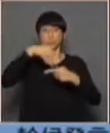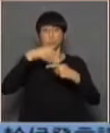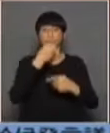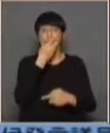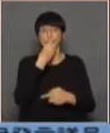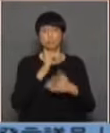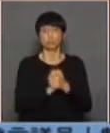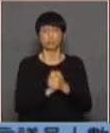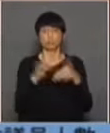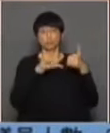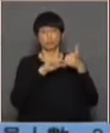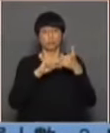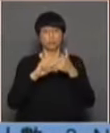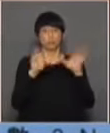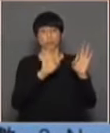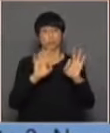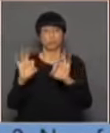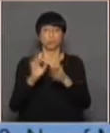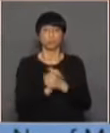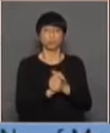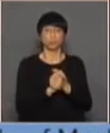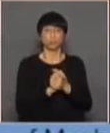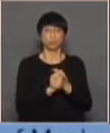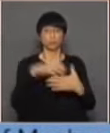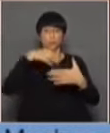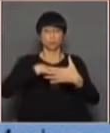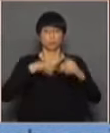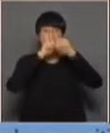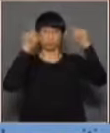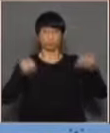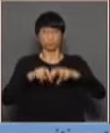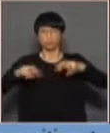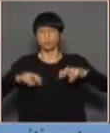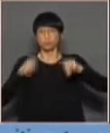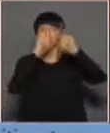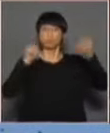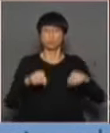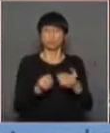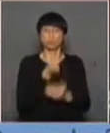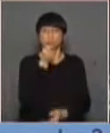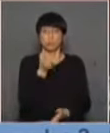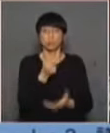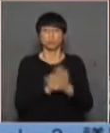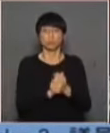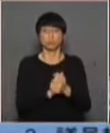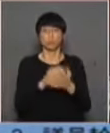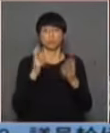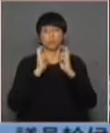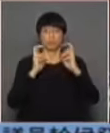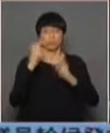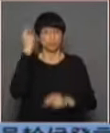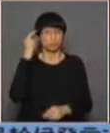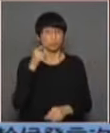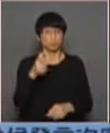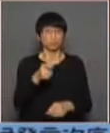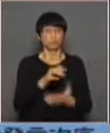程延误事件曝光，多份内部文件和调查报告揭露，港铁管理层几年前已经知道工程